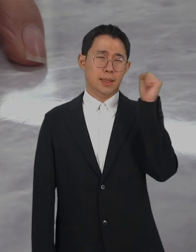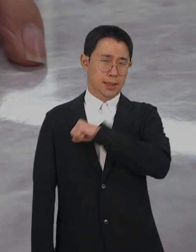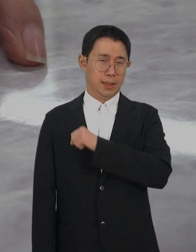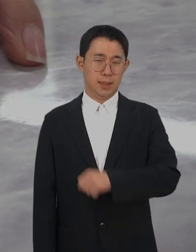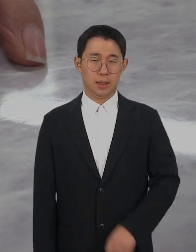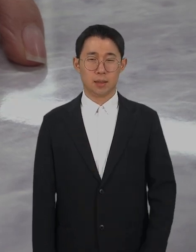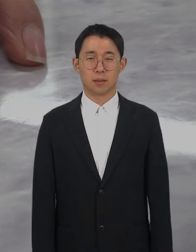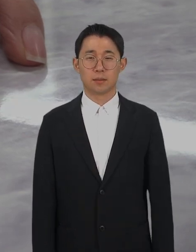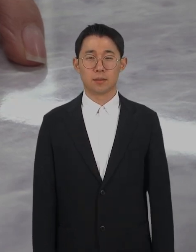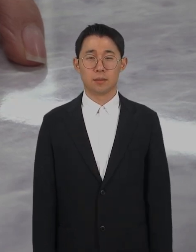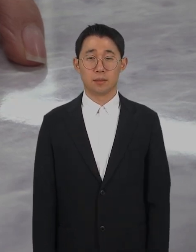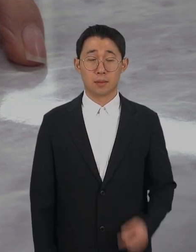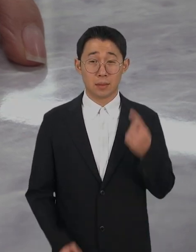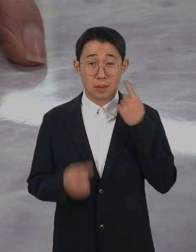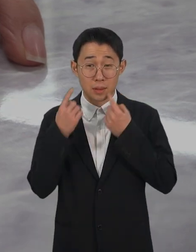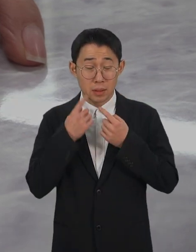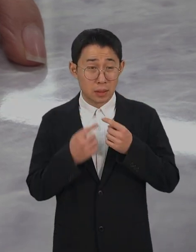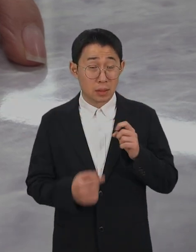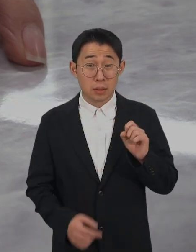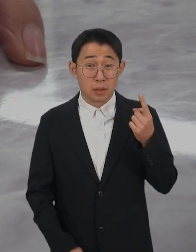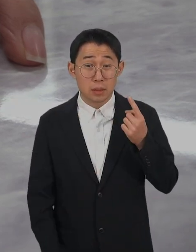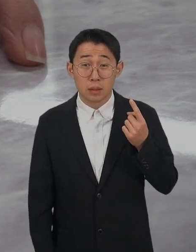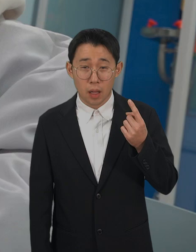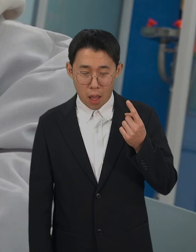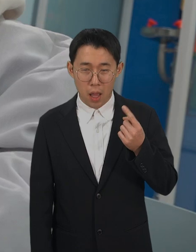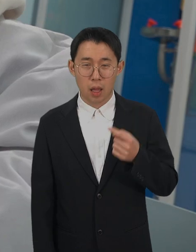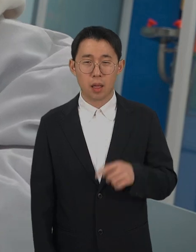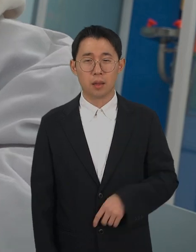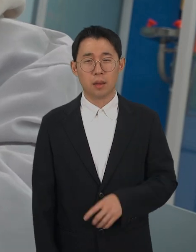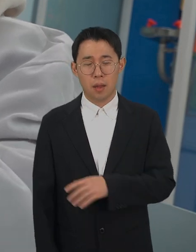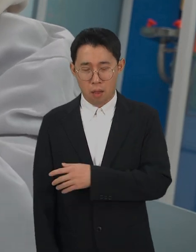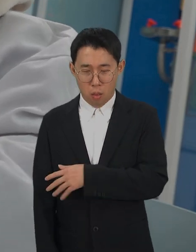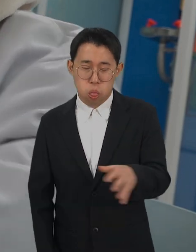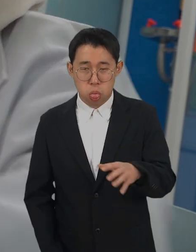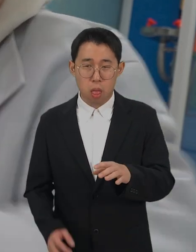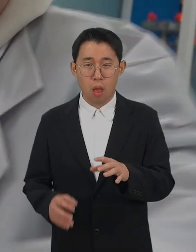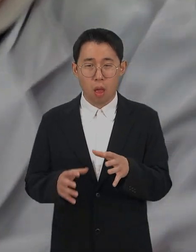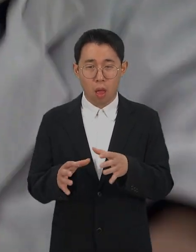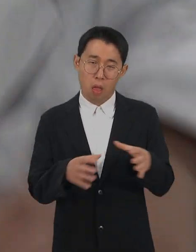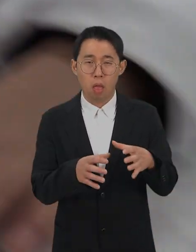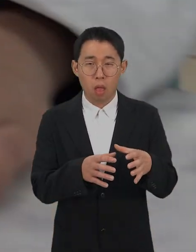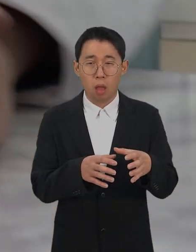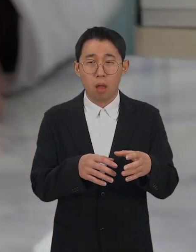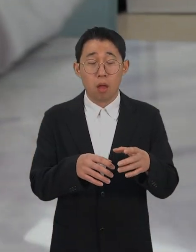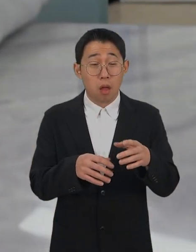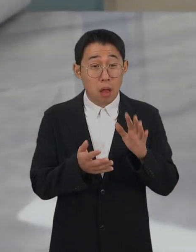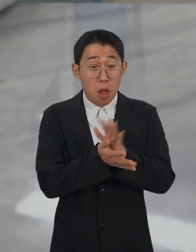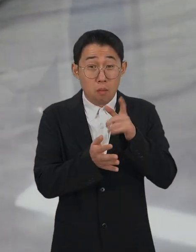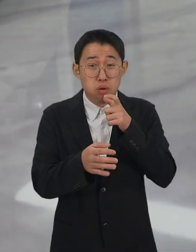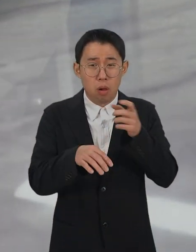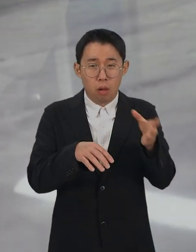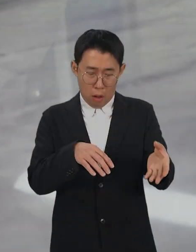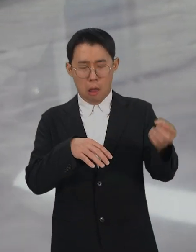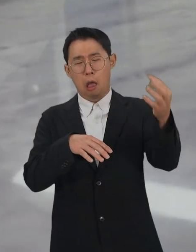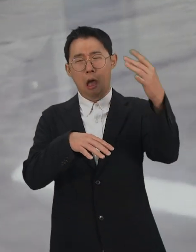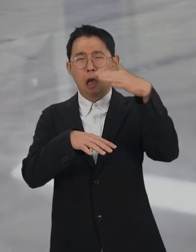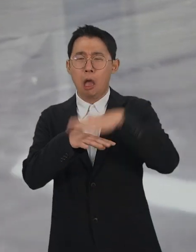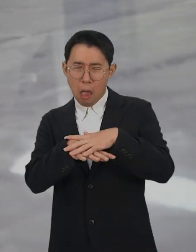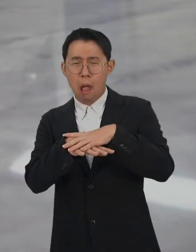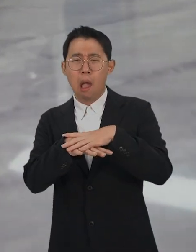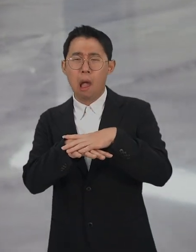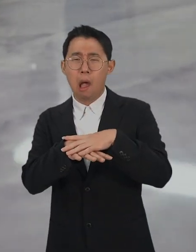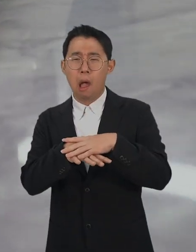이렇게 된 거였군요. 다친 이유는 바로 비커를 잘못 건드렸고 그 비커에 있던 뜨거운 물이 네이비